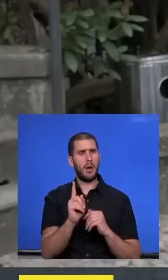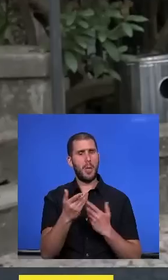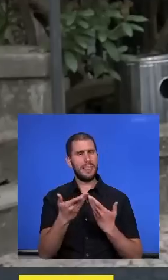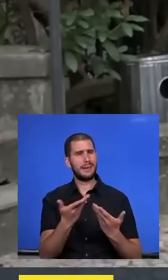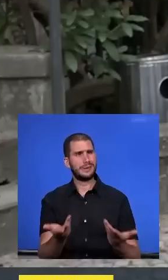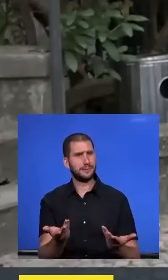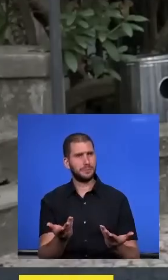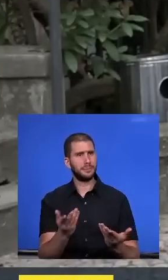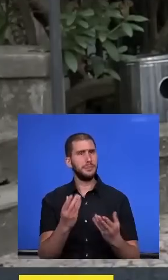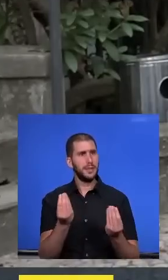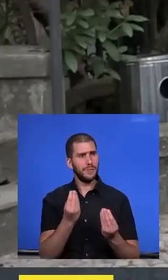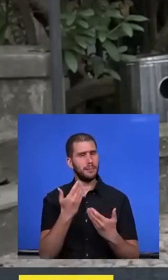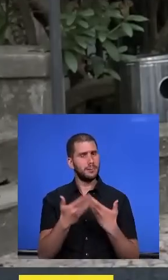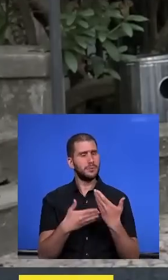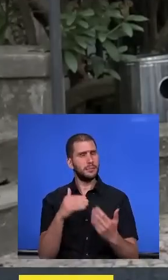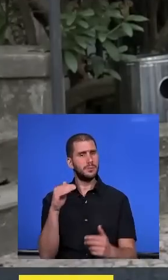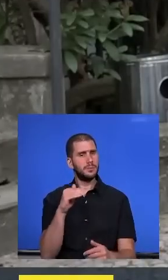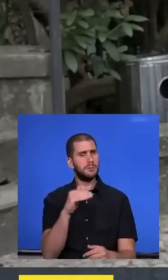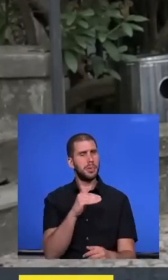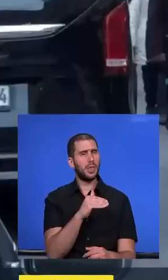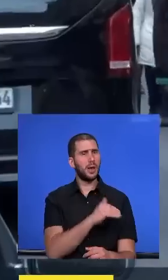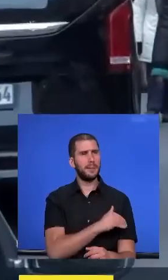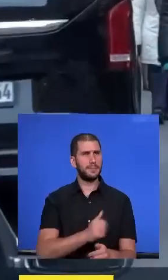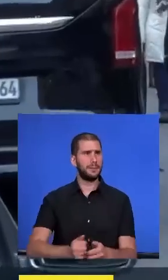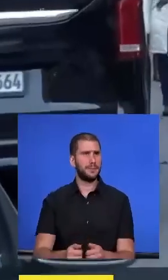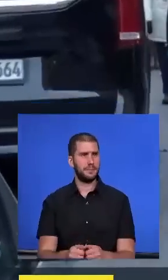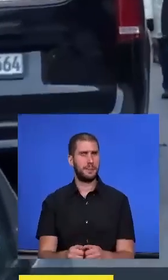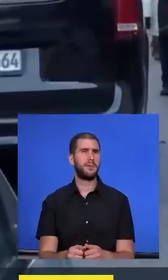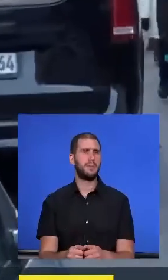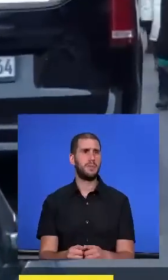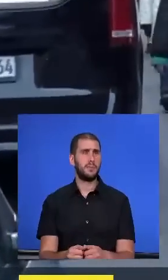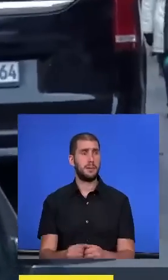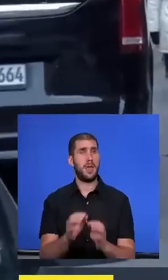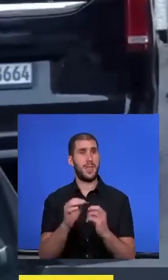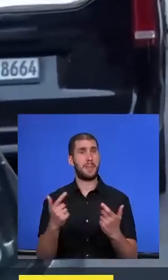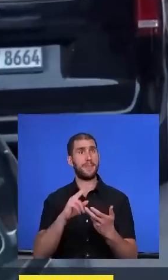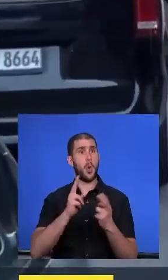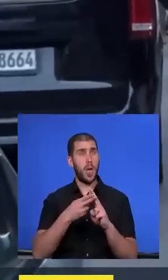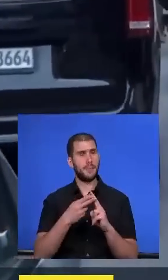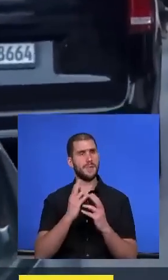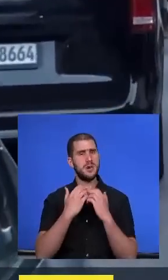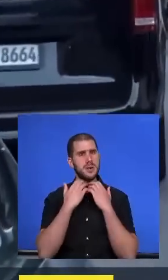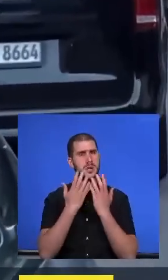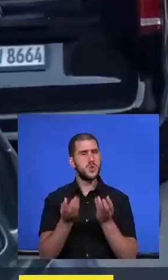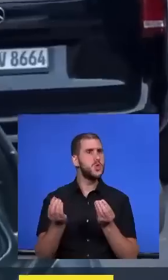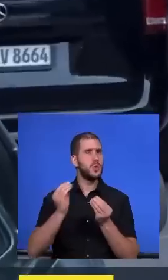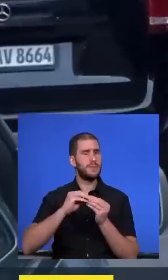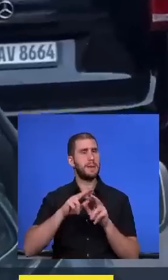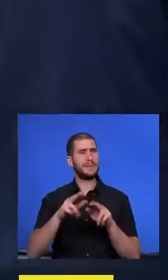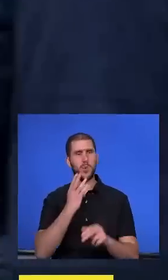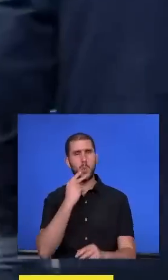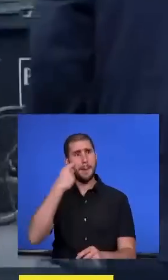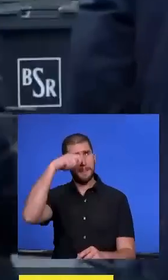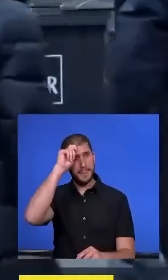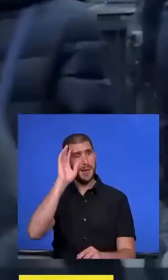אליהם, וככה הדברים הולכים ומדרדרים. תחילת מלחמת העולם מבשרת הרעה נוספת במצב יהודי ברלין, כמו